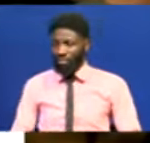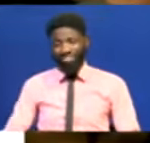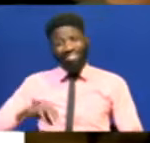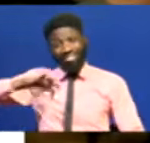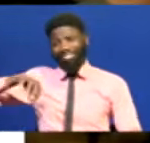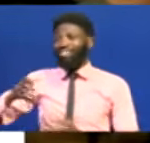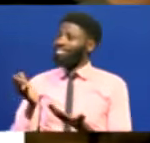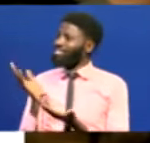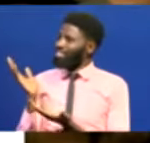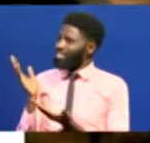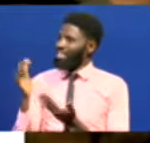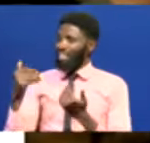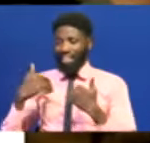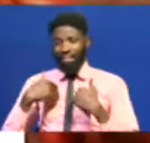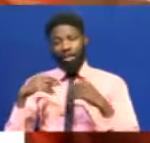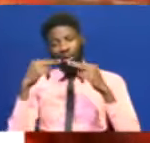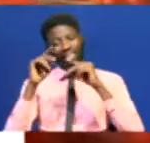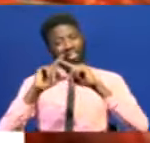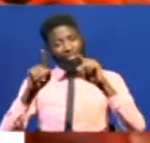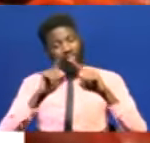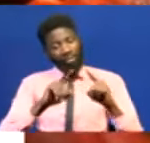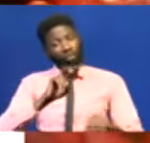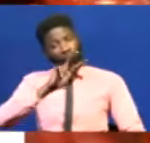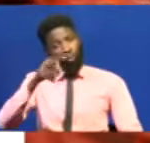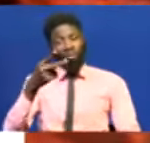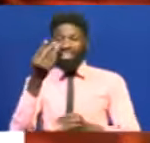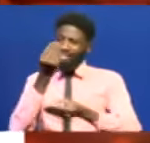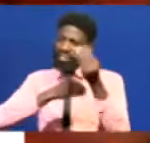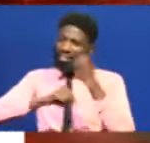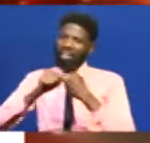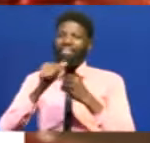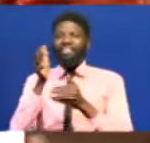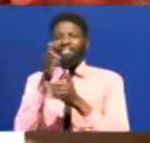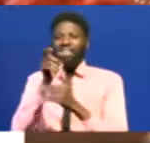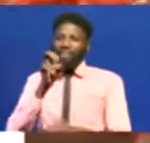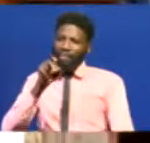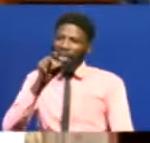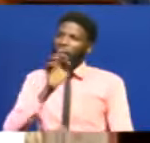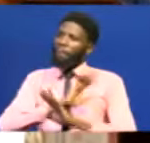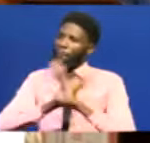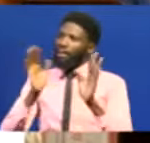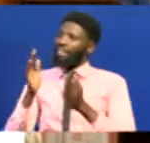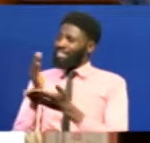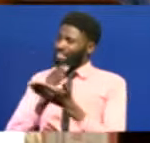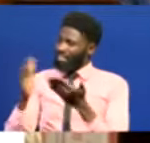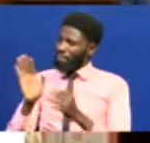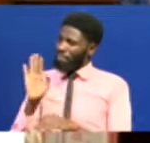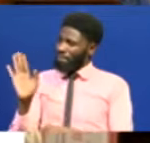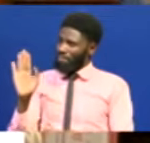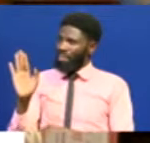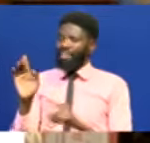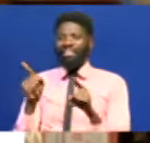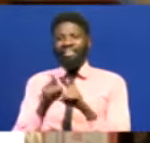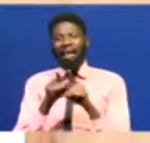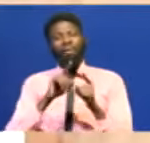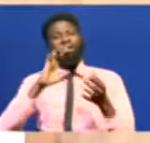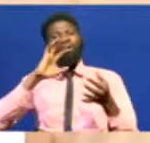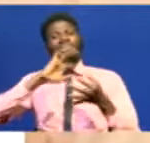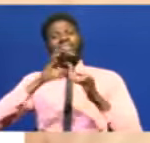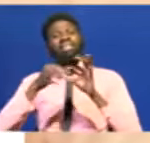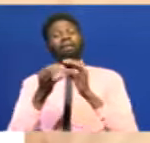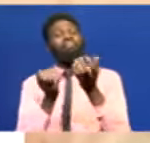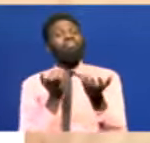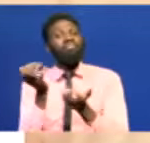takriban migahawa 2000 ya kamba. Baadhi ni minyororo ya biashara, wakati mingine